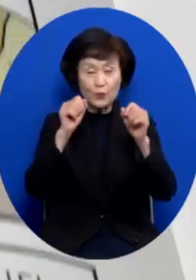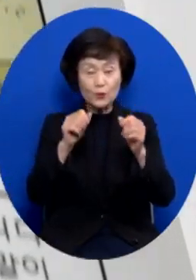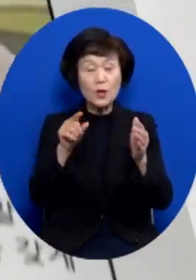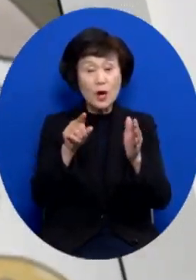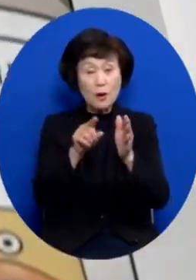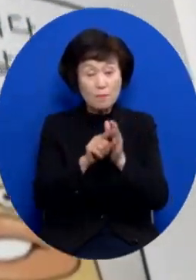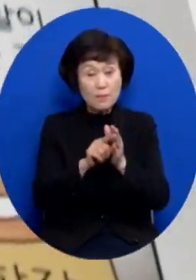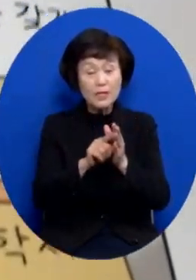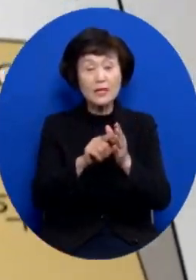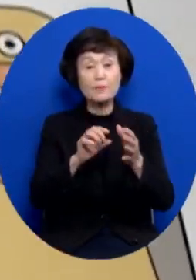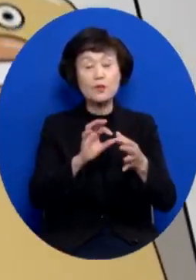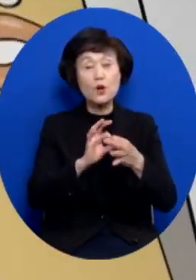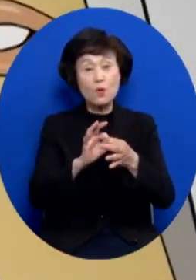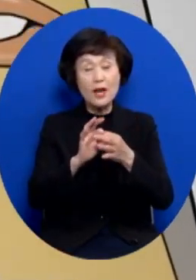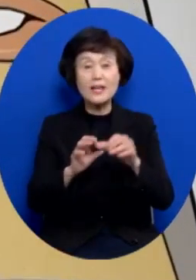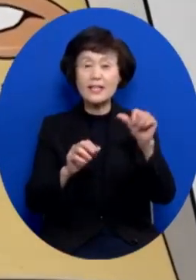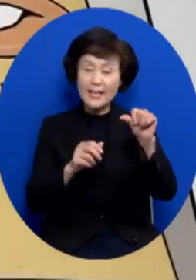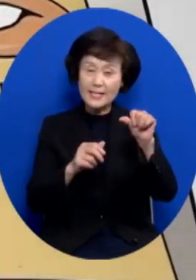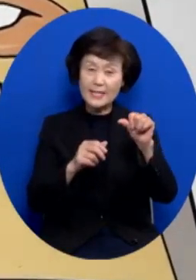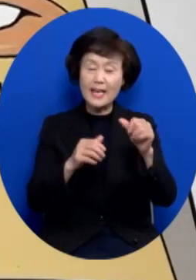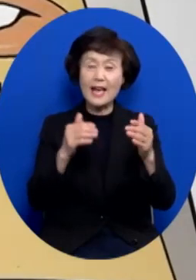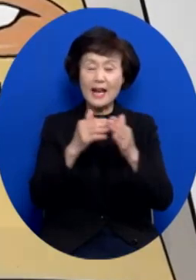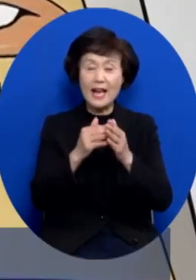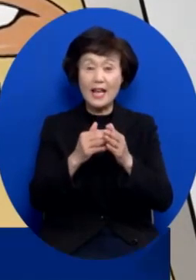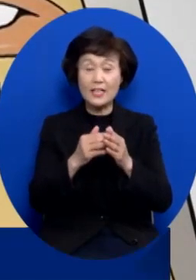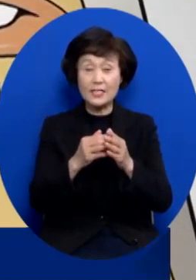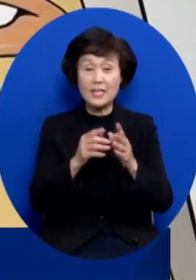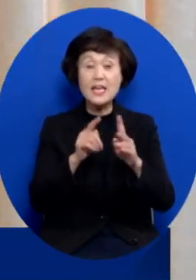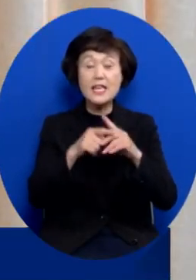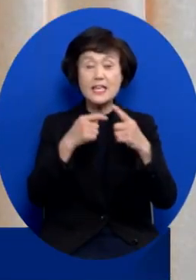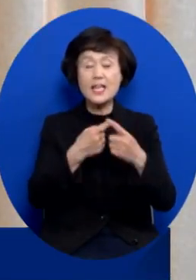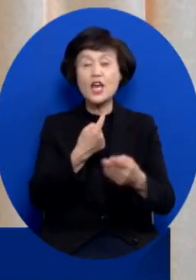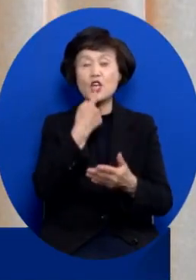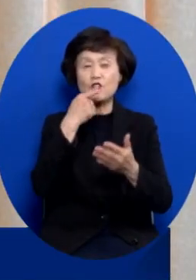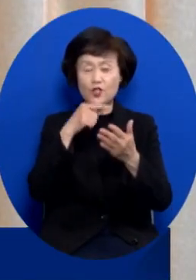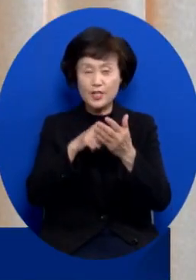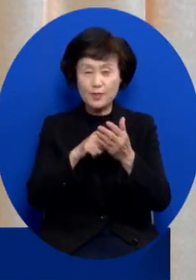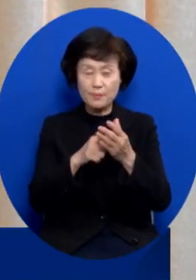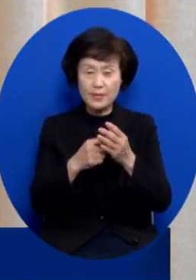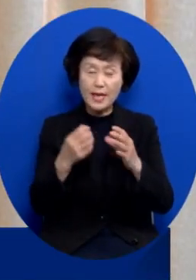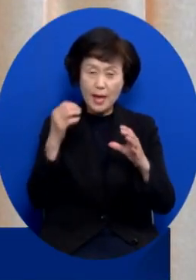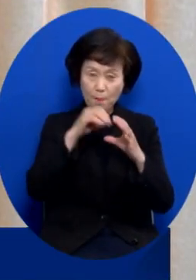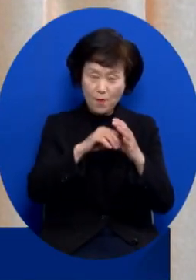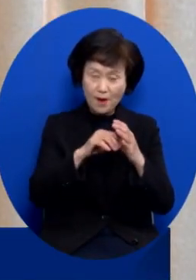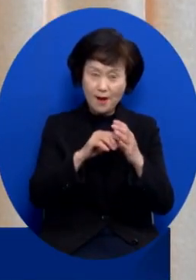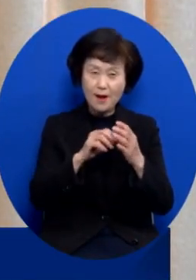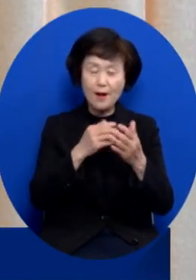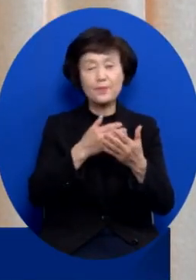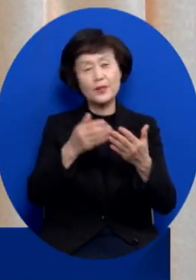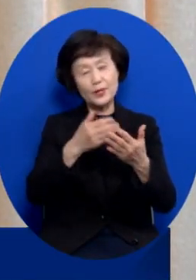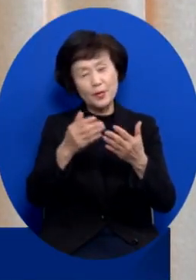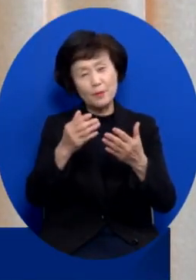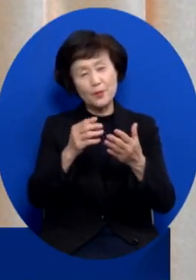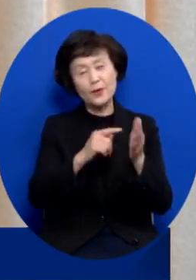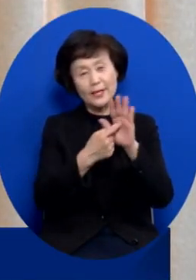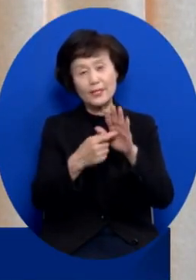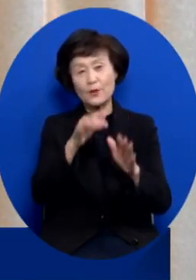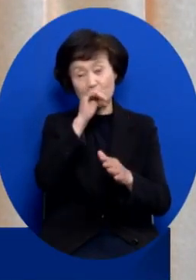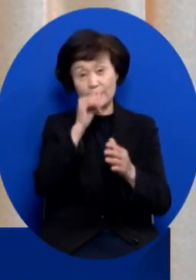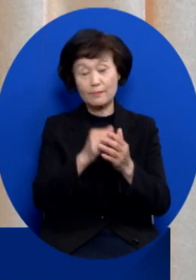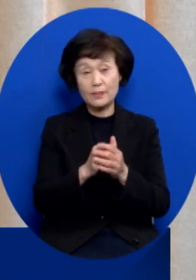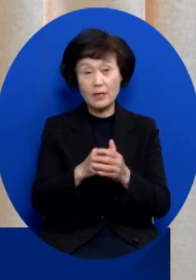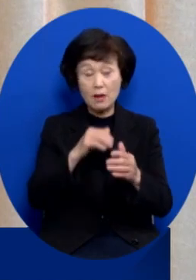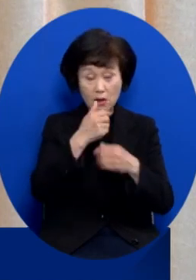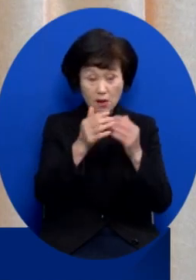솔라까지 알기 쉽게 표현됐습니다. 만화의 가장 큰 특징은 재미예요. 근데 우리 성경과